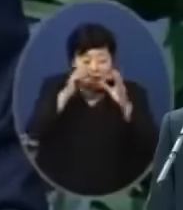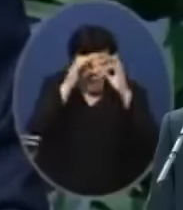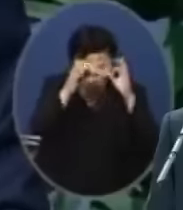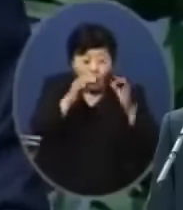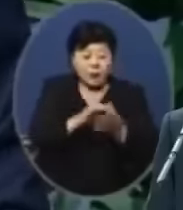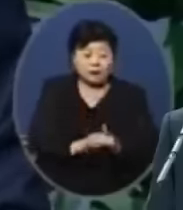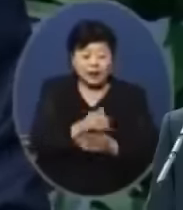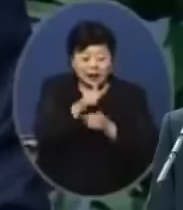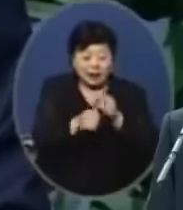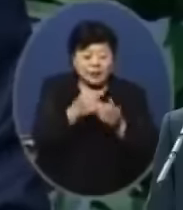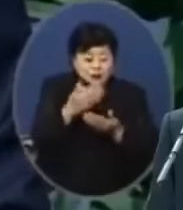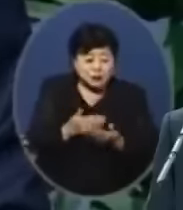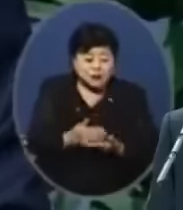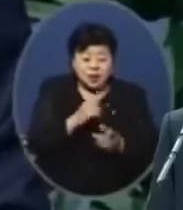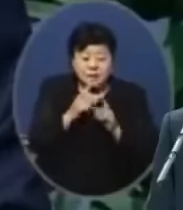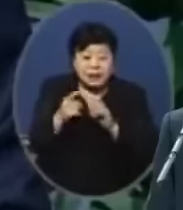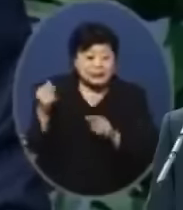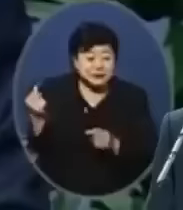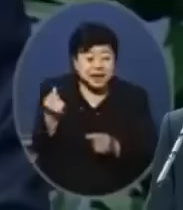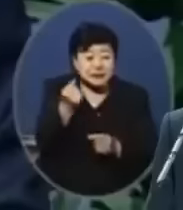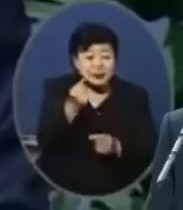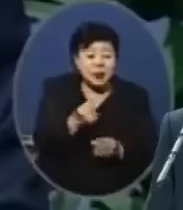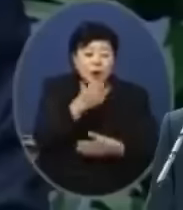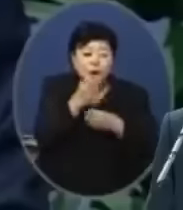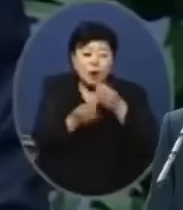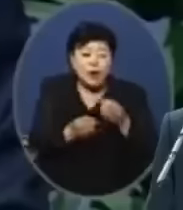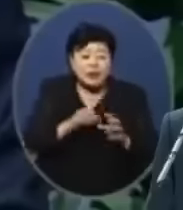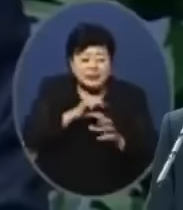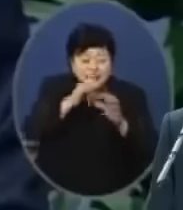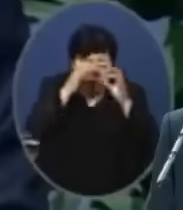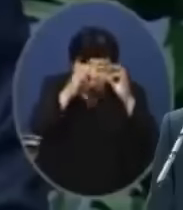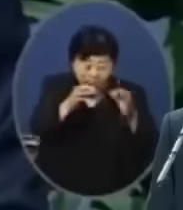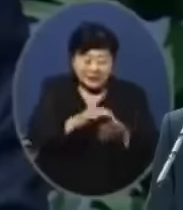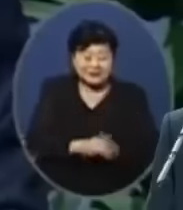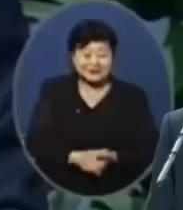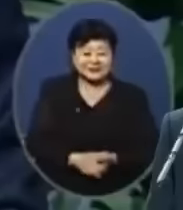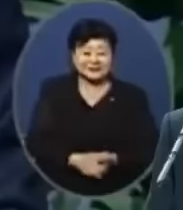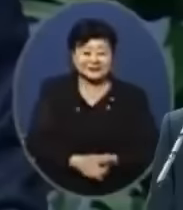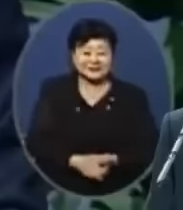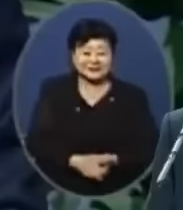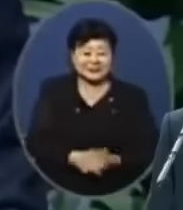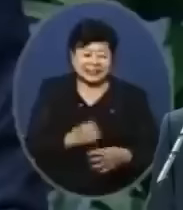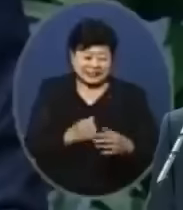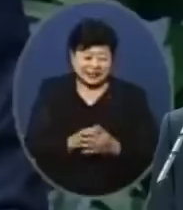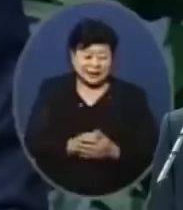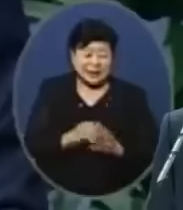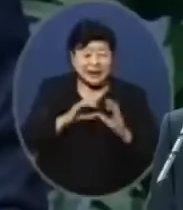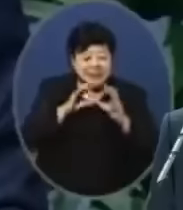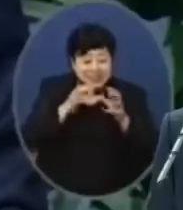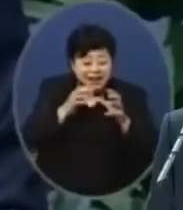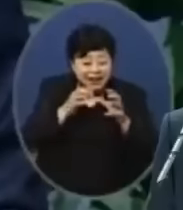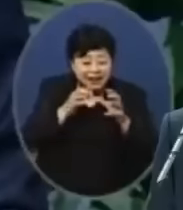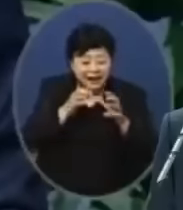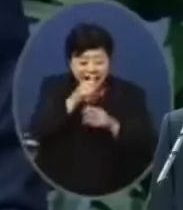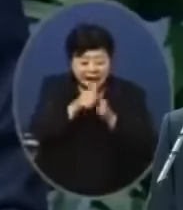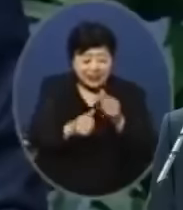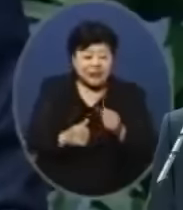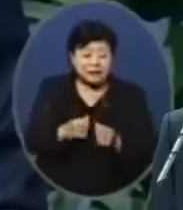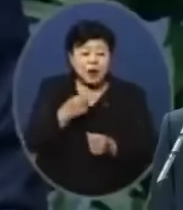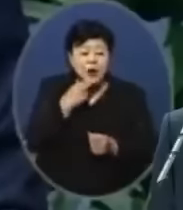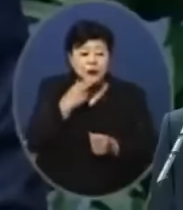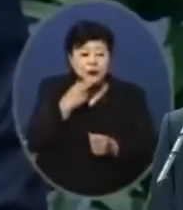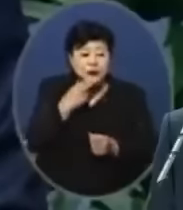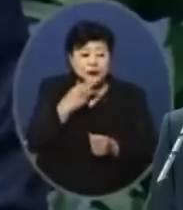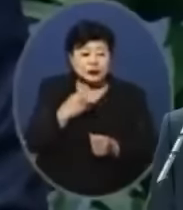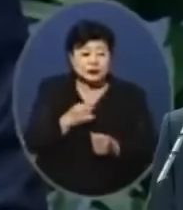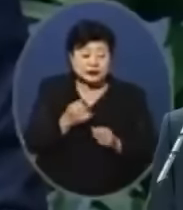바라보고 하나님이 주시는 말씀을 고백하면서 세상을 바라보게 되는 것입니다. 그러므로 이 세상 하나님이 없는